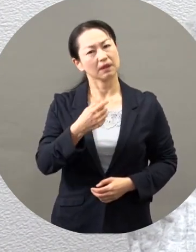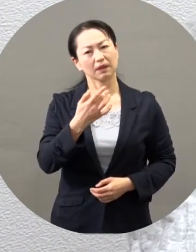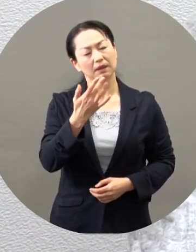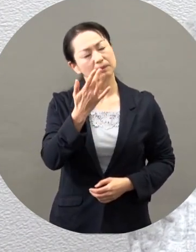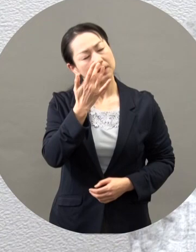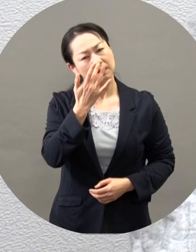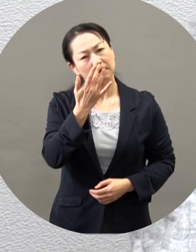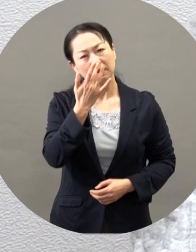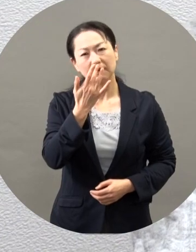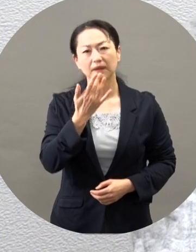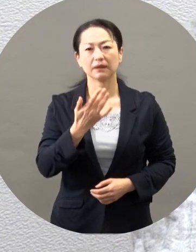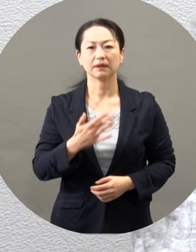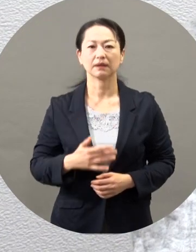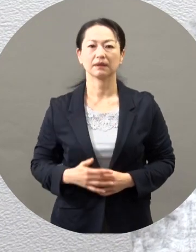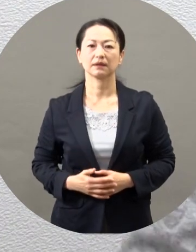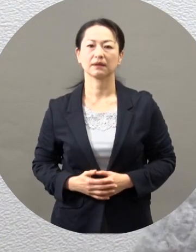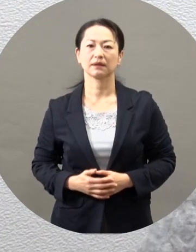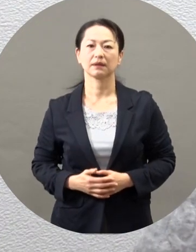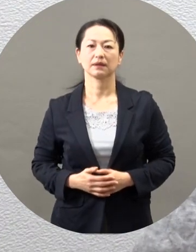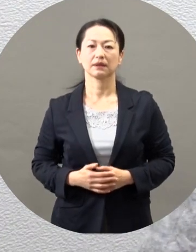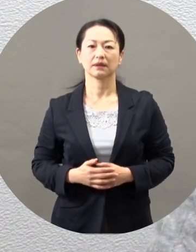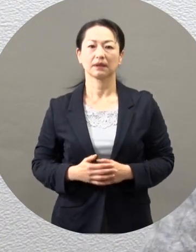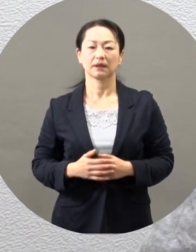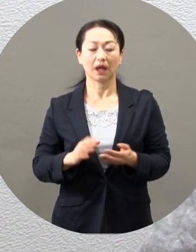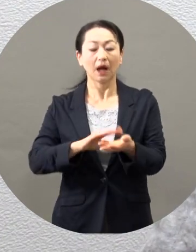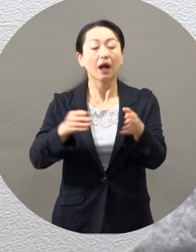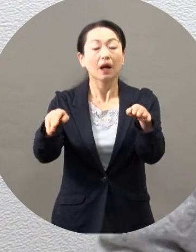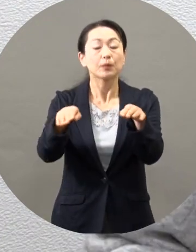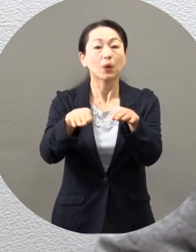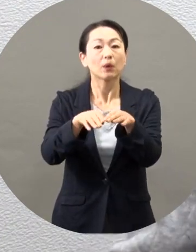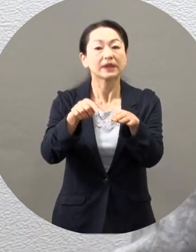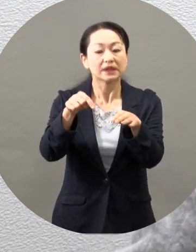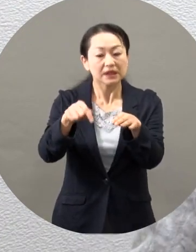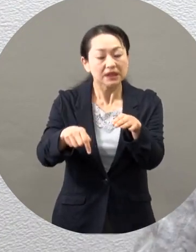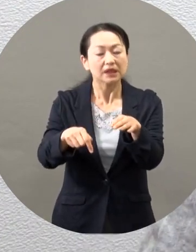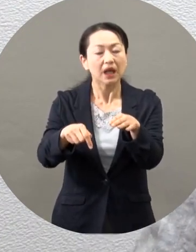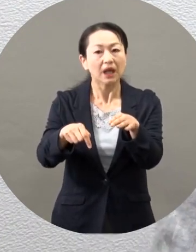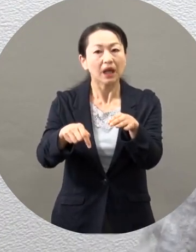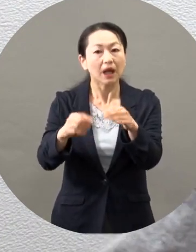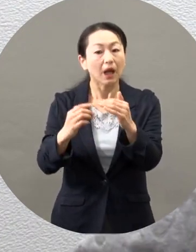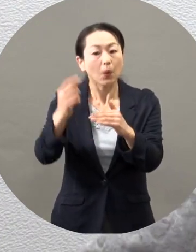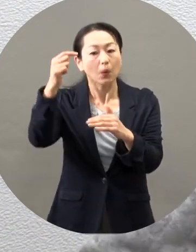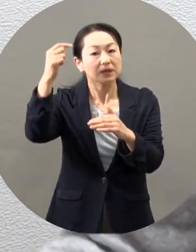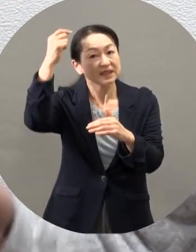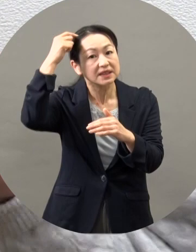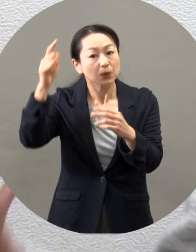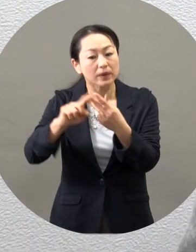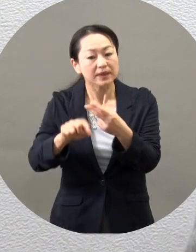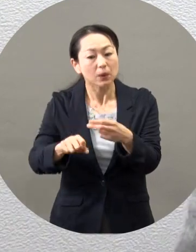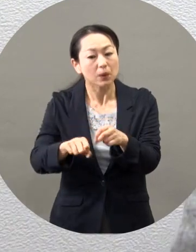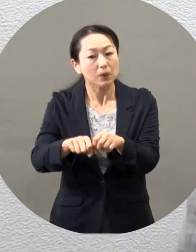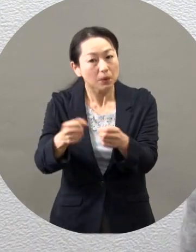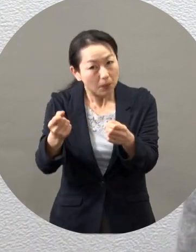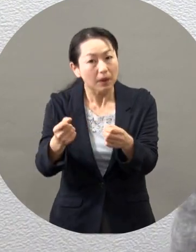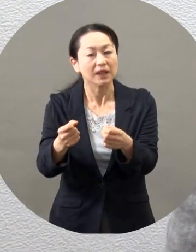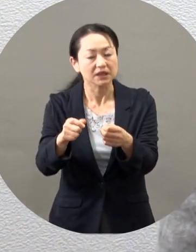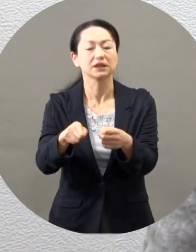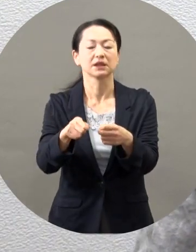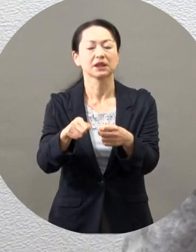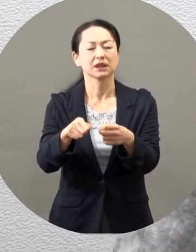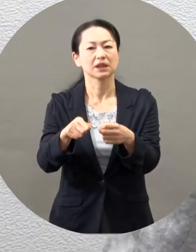気づかなくったんですけど店員先はどっかでは工事の機の障害なってるよっていうことと